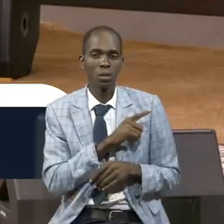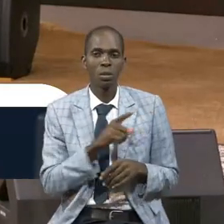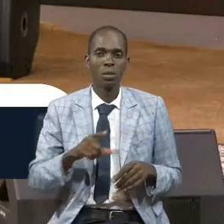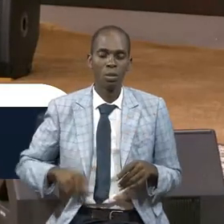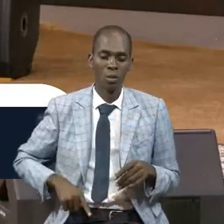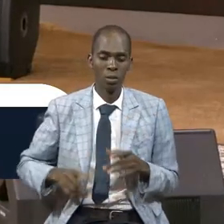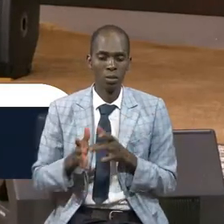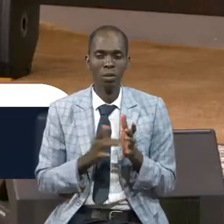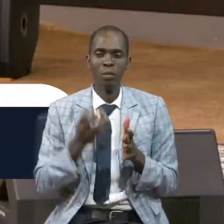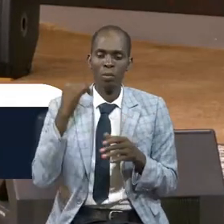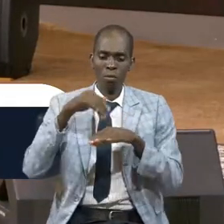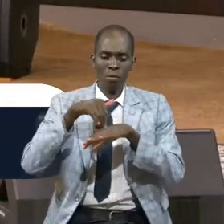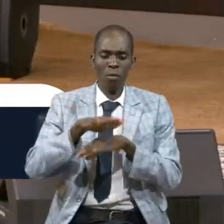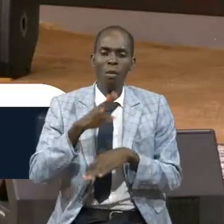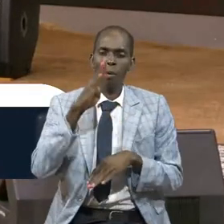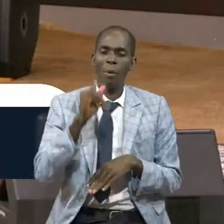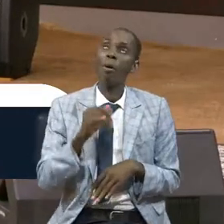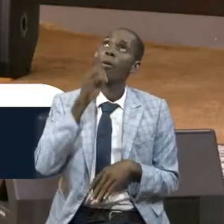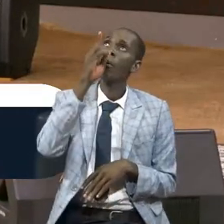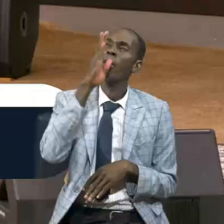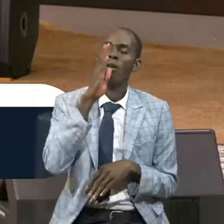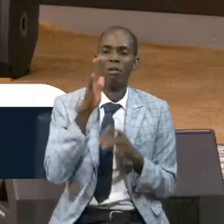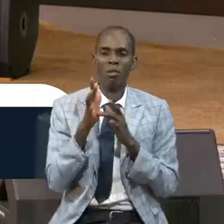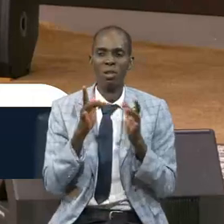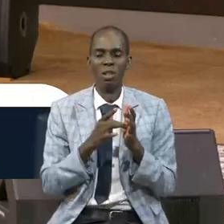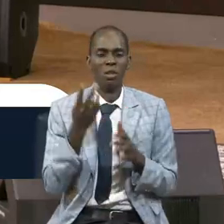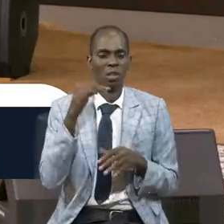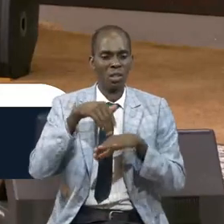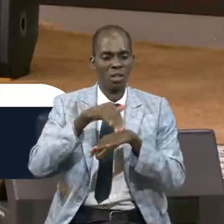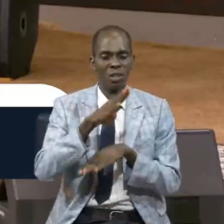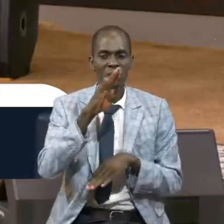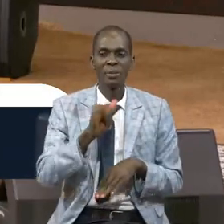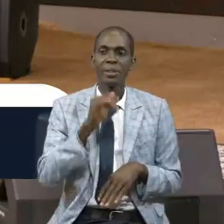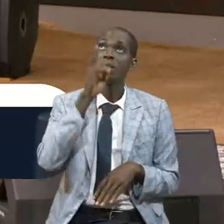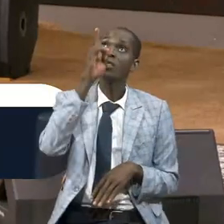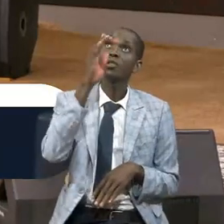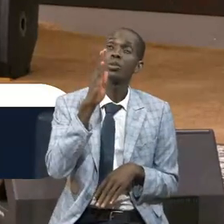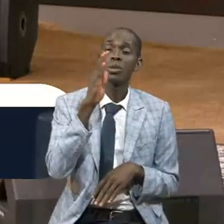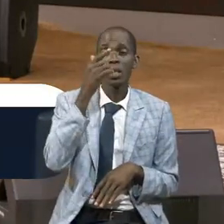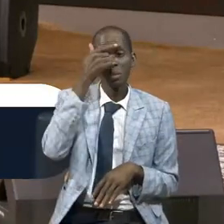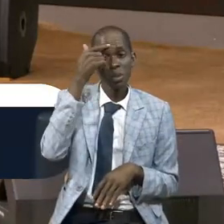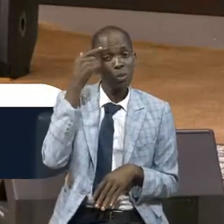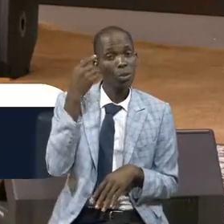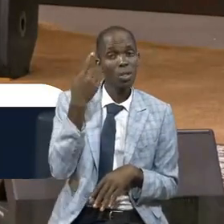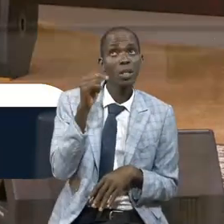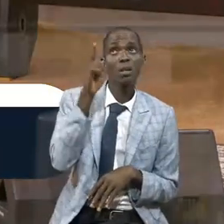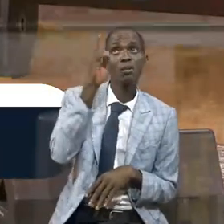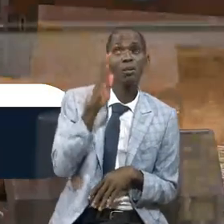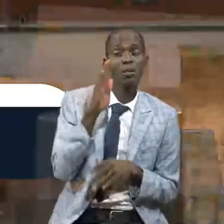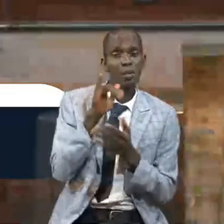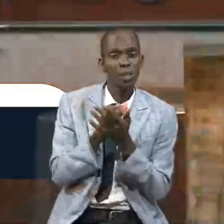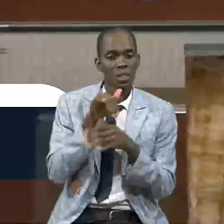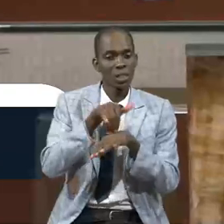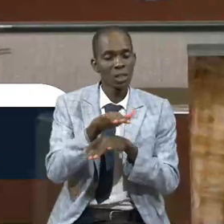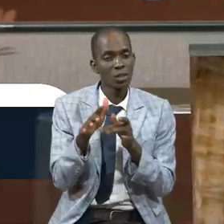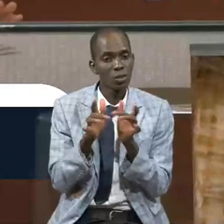Seigneur, Jésus a été envoyé par le Père. Jésus a été envoyé par Dieu parce que le Dieu qu'il